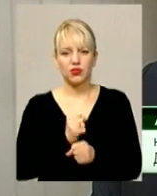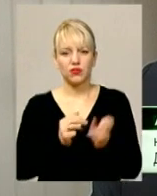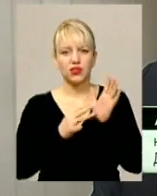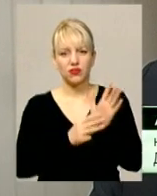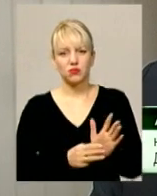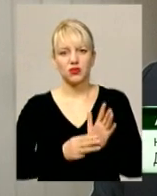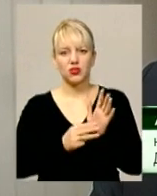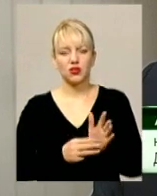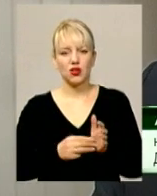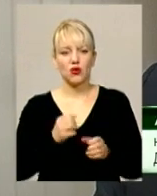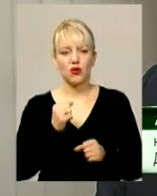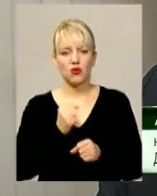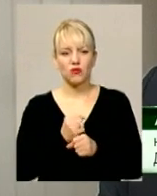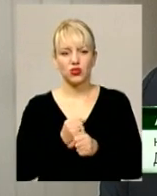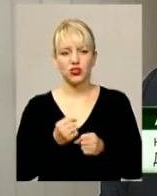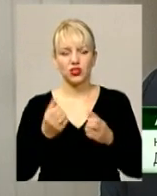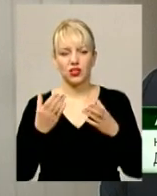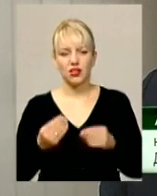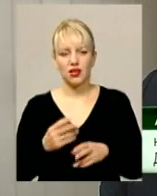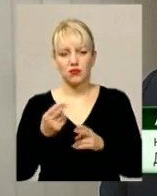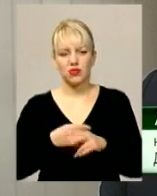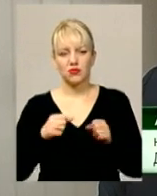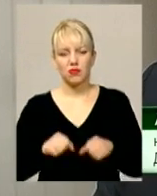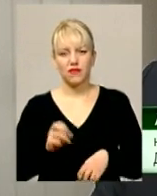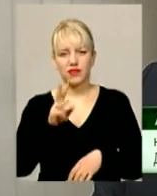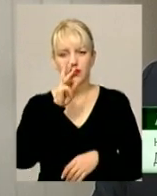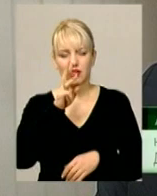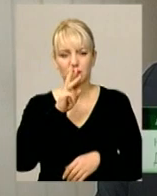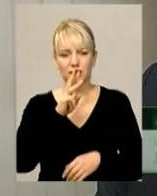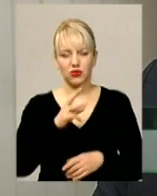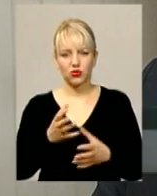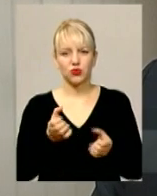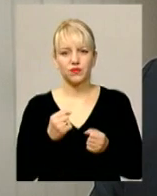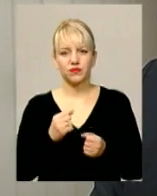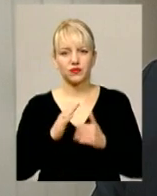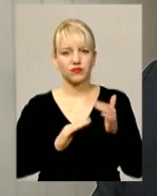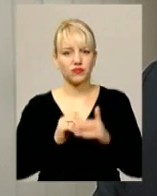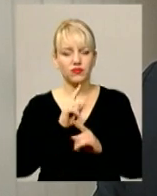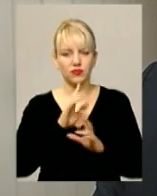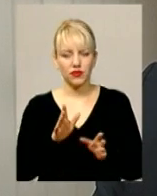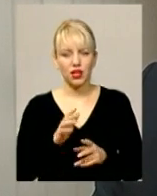без права на отримання на заробітну плату. Наша служба буде